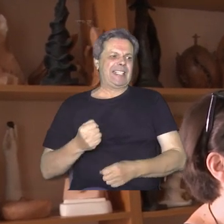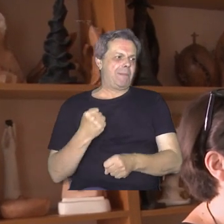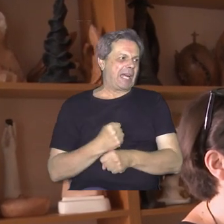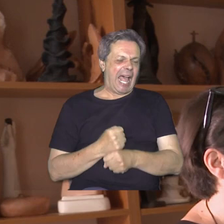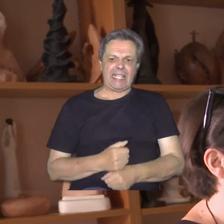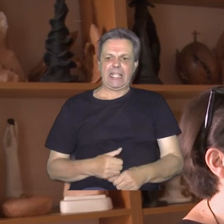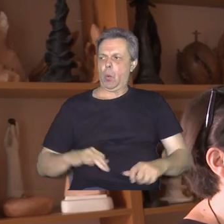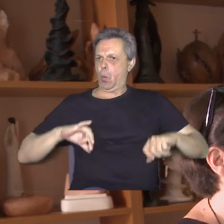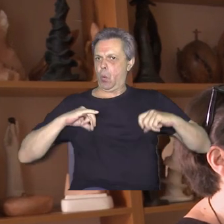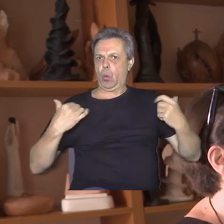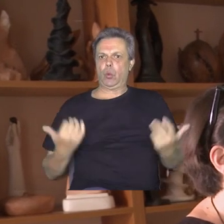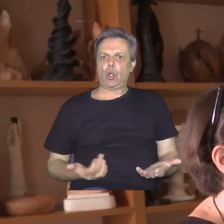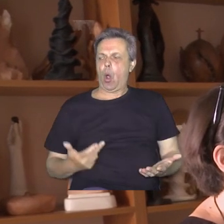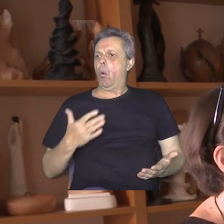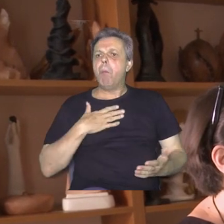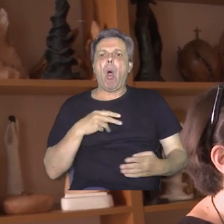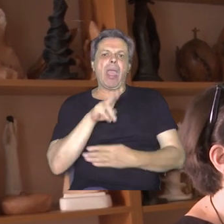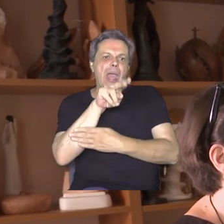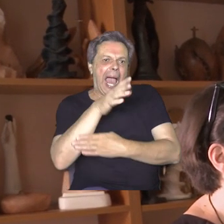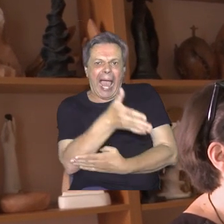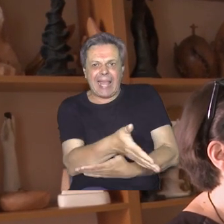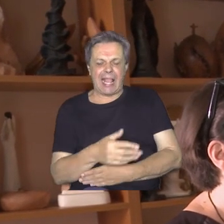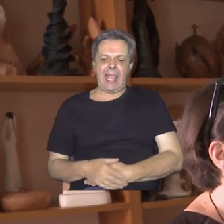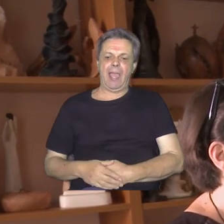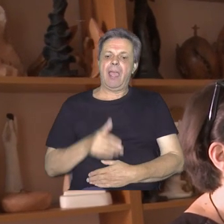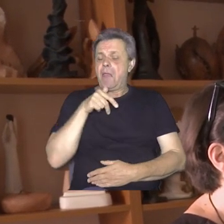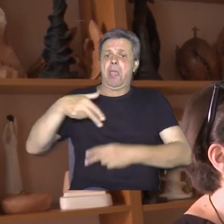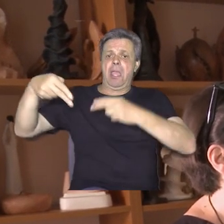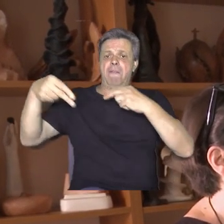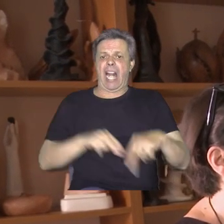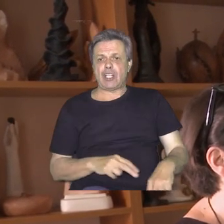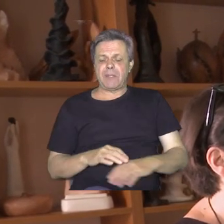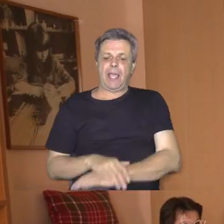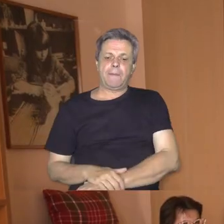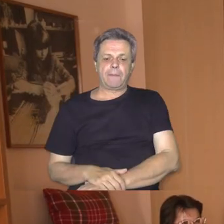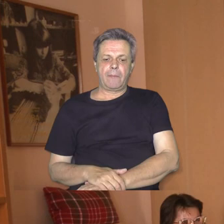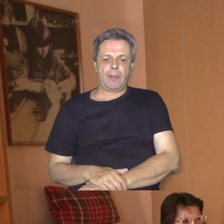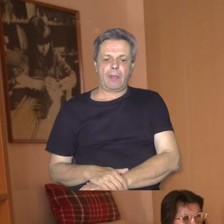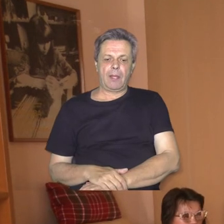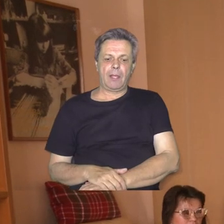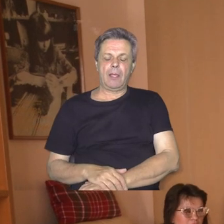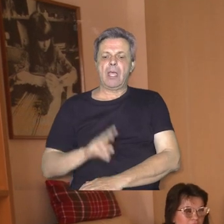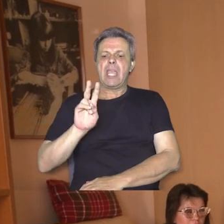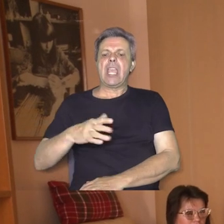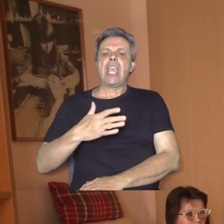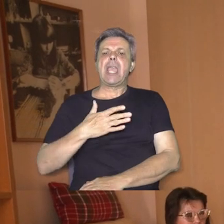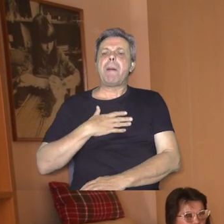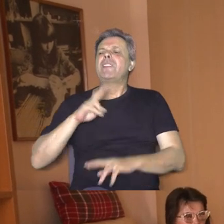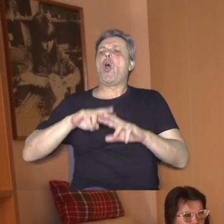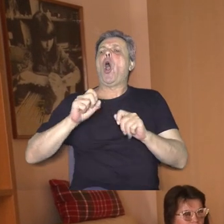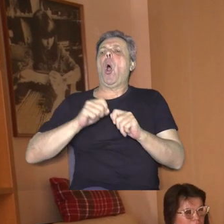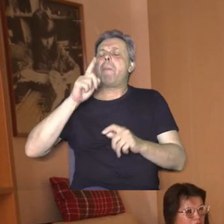odlazim raditi ujutro u atelje i vraćam se. Imam